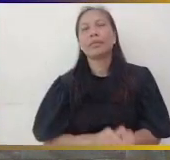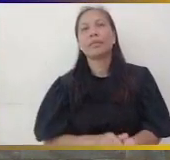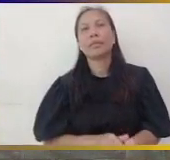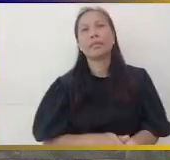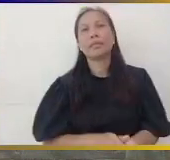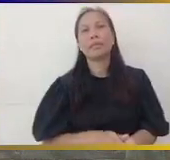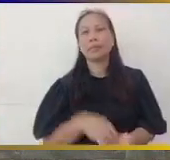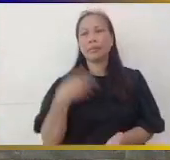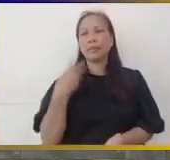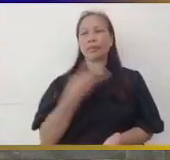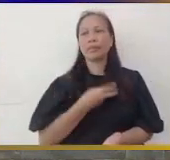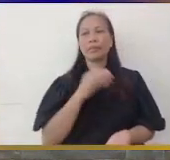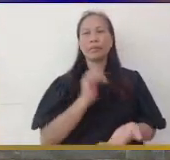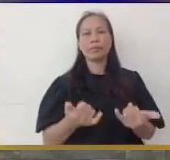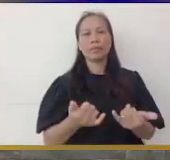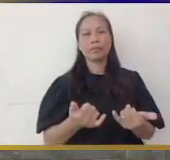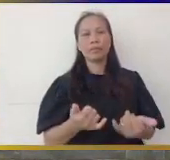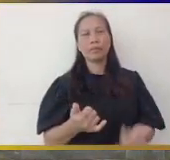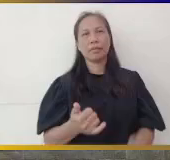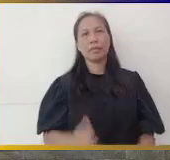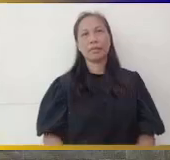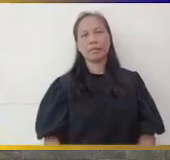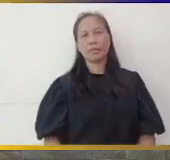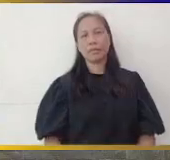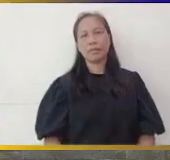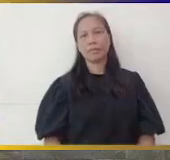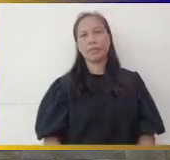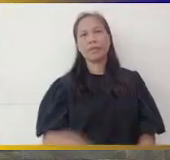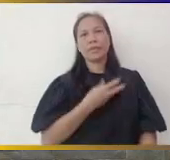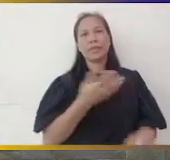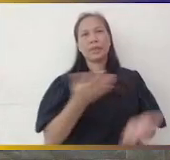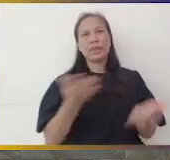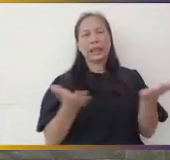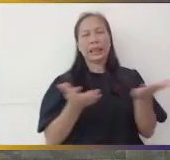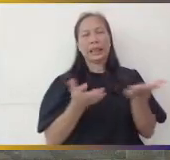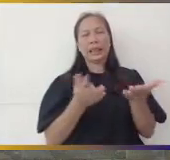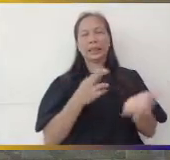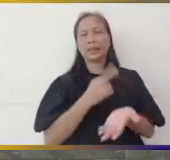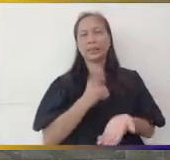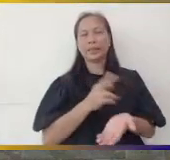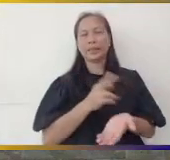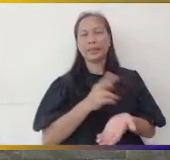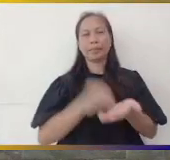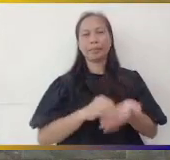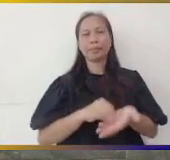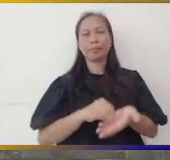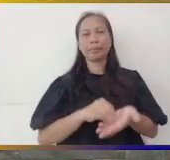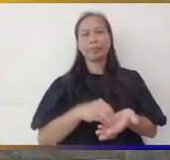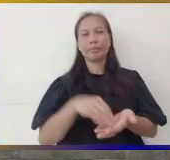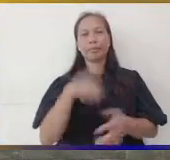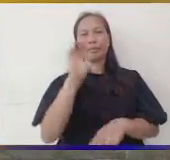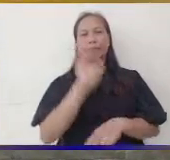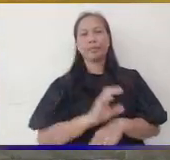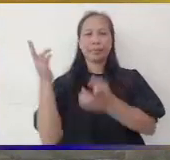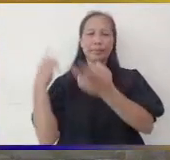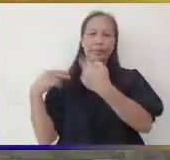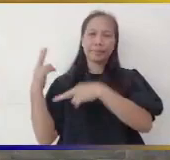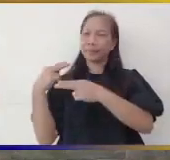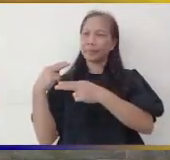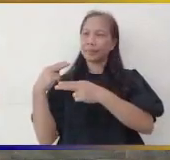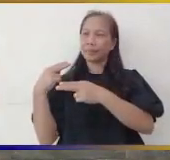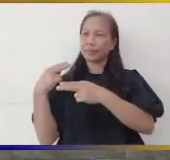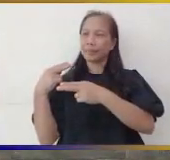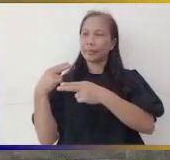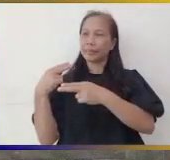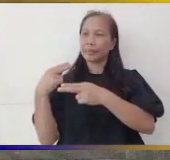ngayon na Nandidito na po tayo sa Medieval church history and yung sinabi ko po sa inyo last Sunday na atin pong